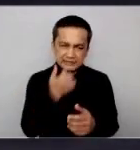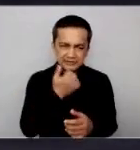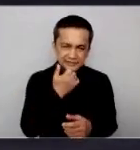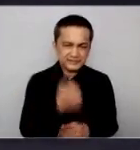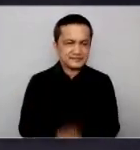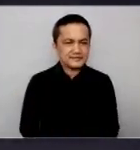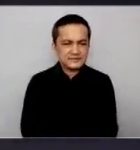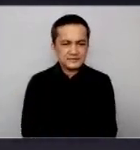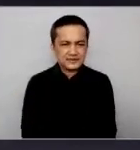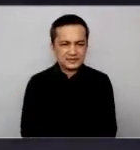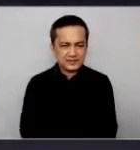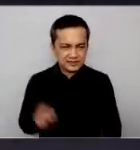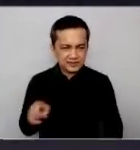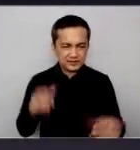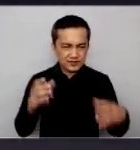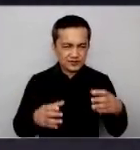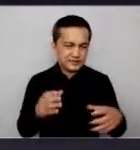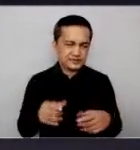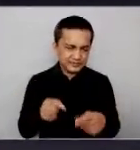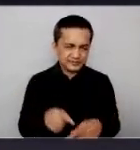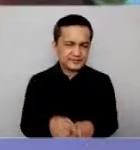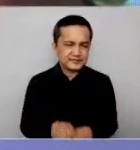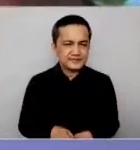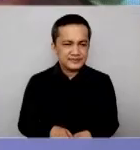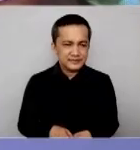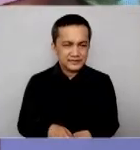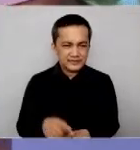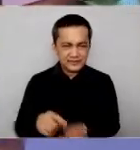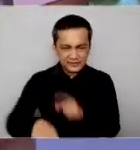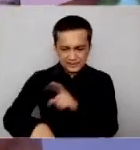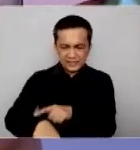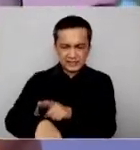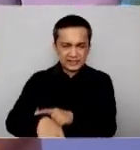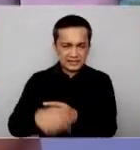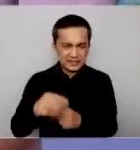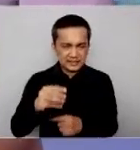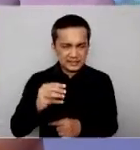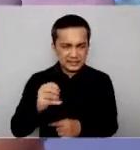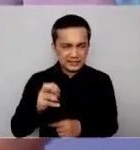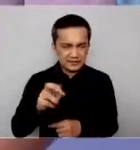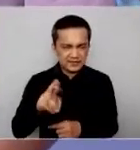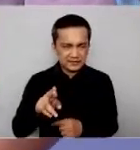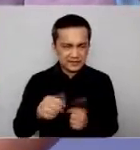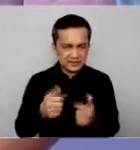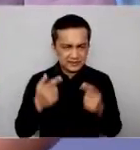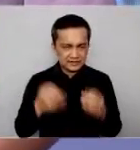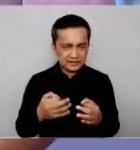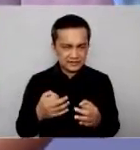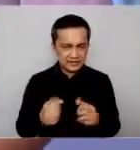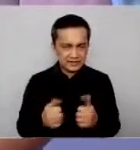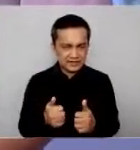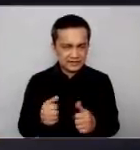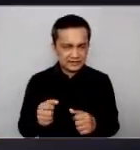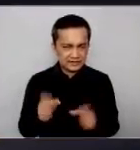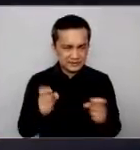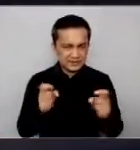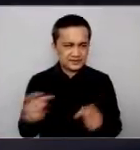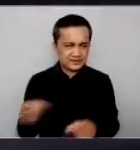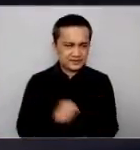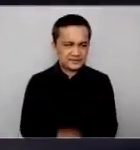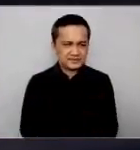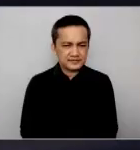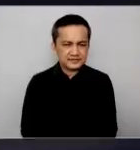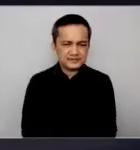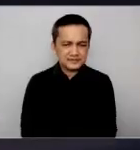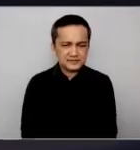mo, kumbaga. Okay. Tapos yung timer dito po madedetermine kung gaano po kabilis ang yung nakuha. May timer dito din sa